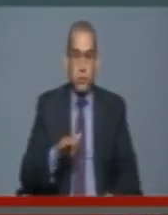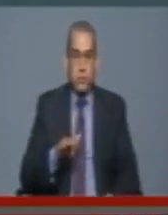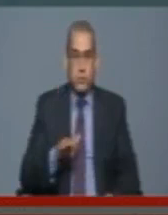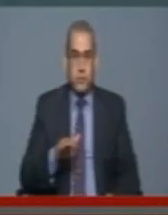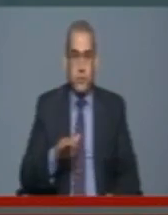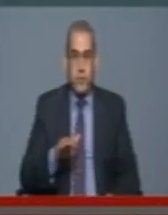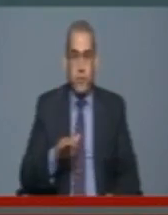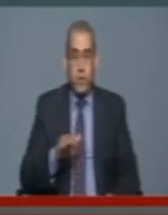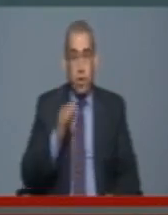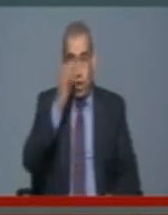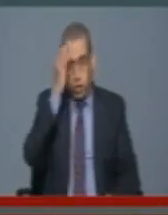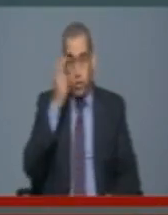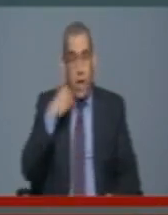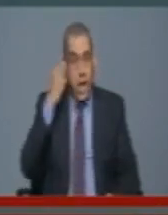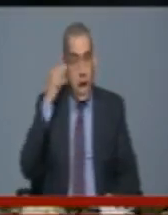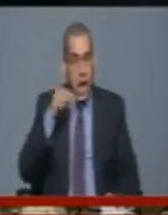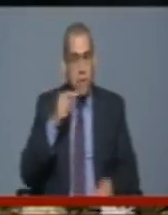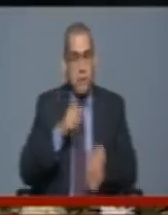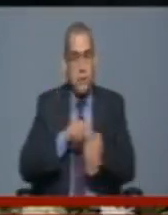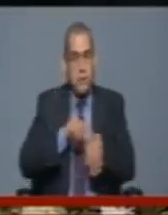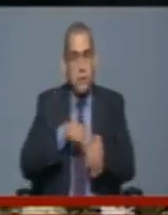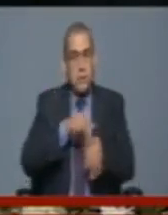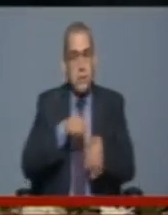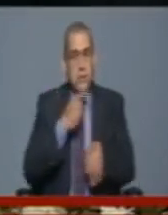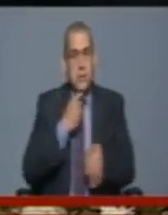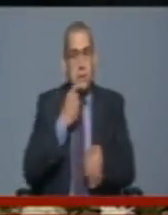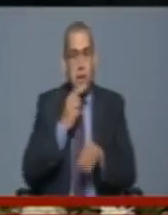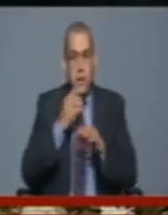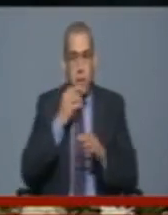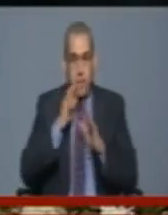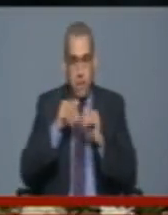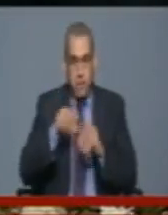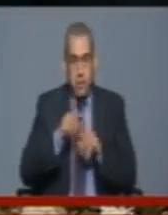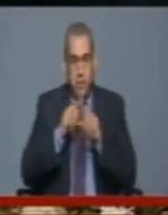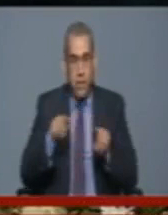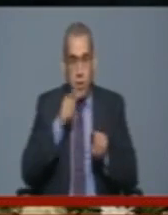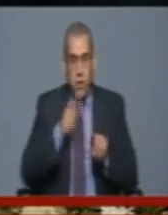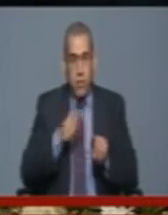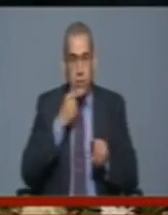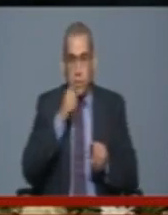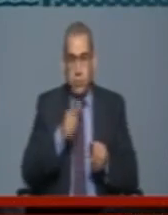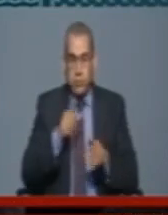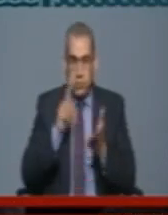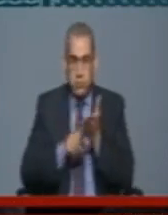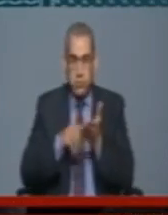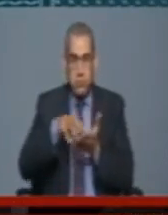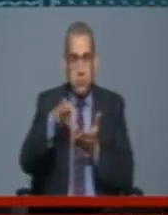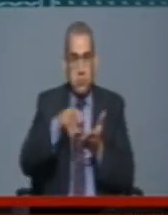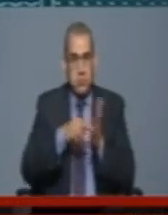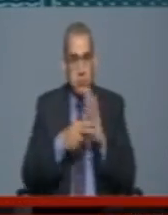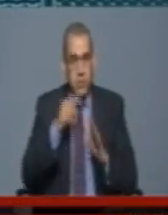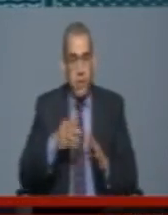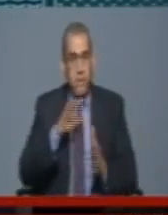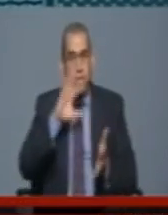وان كل لحظة فارقة مصرية بيكون ليها صداها في الاقليم وفي العالم.